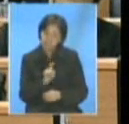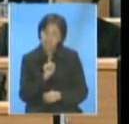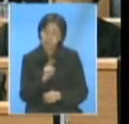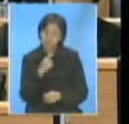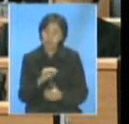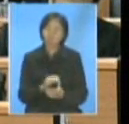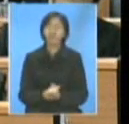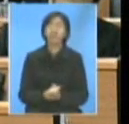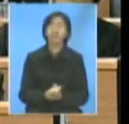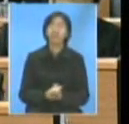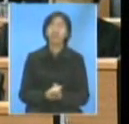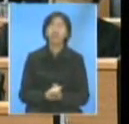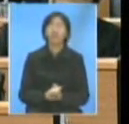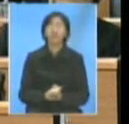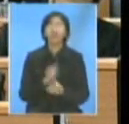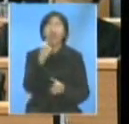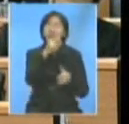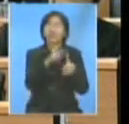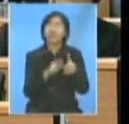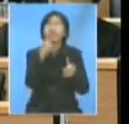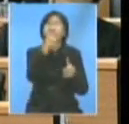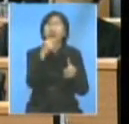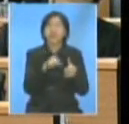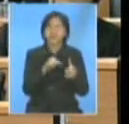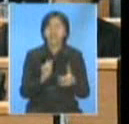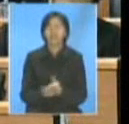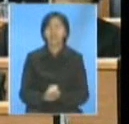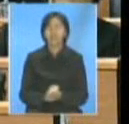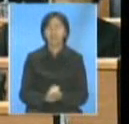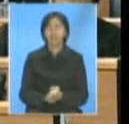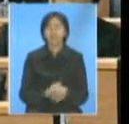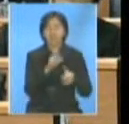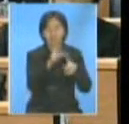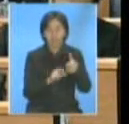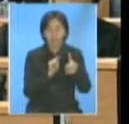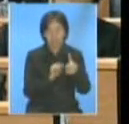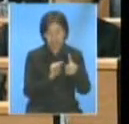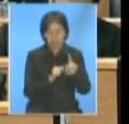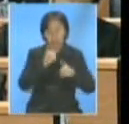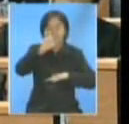ธานเป็นใครครับเป็นแกนนำเ